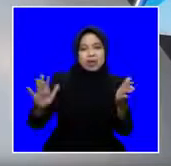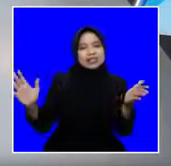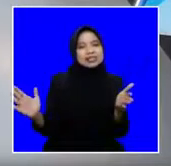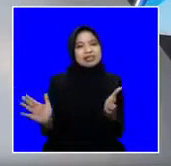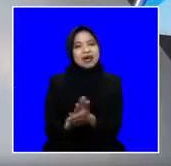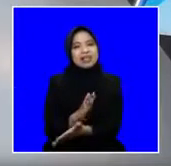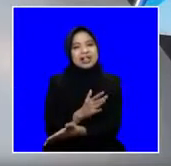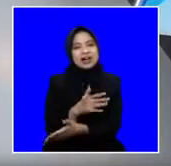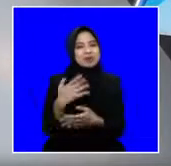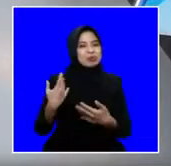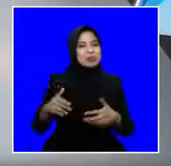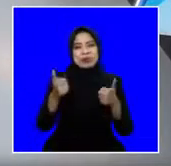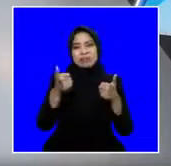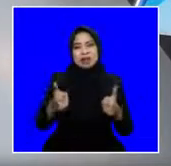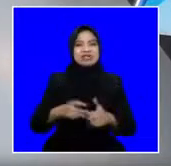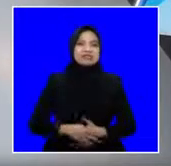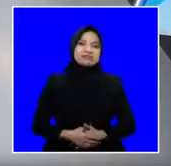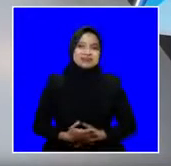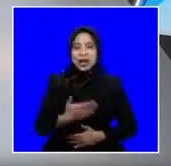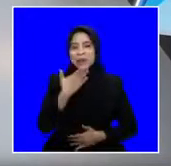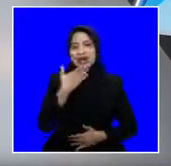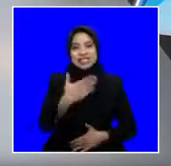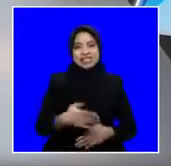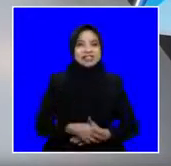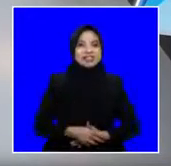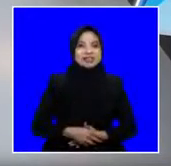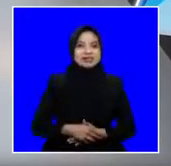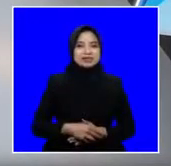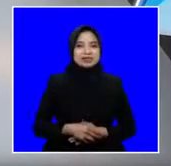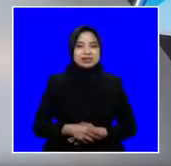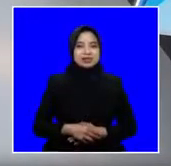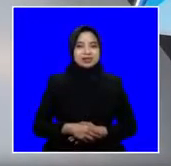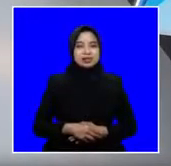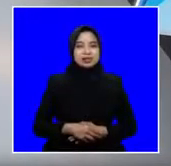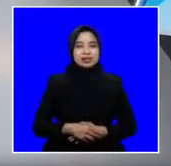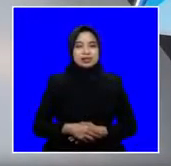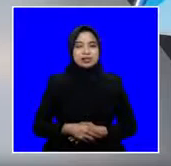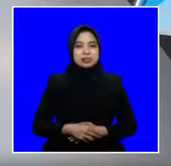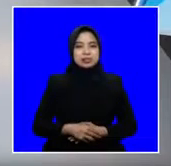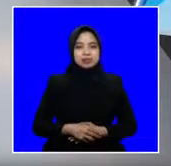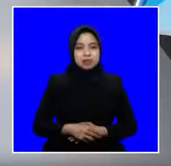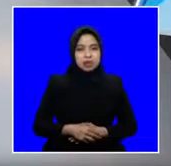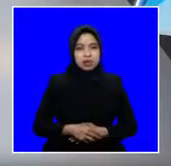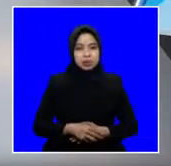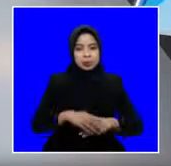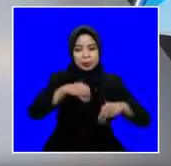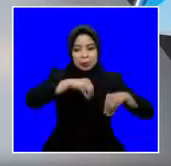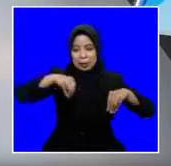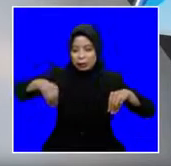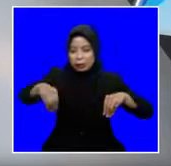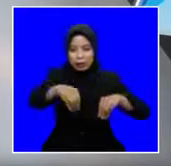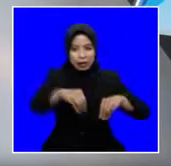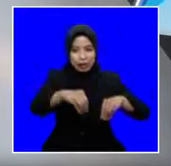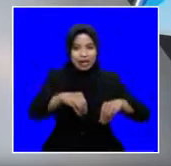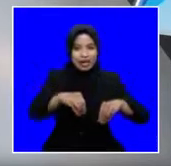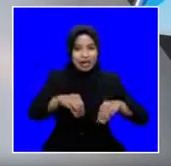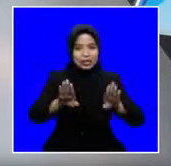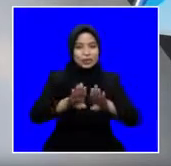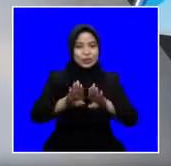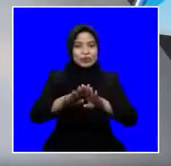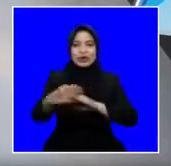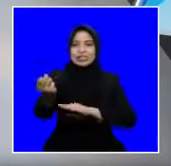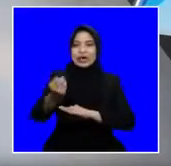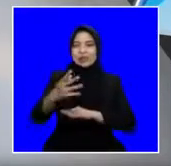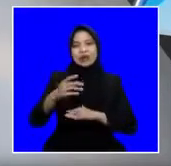yang luar biasa ini. Terima kasih, Mbak. Terima kasih, Mas. Dan itu dia ya, ekosistemnya itu sangat komprehensif. Dan ditutup ini dengan